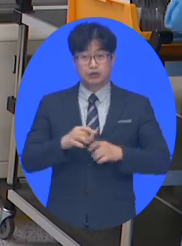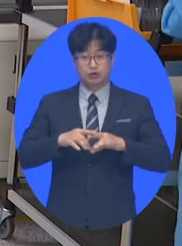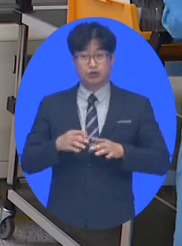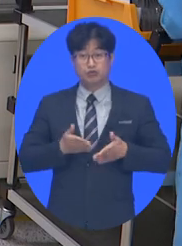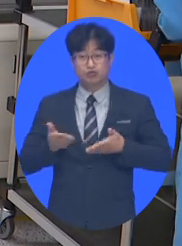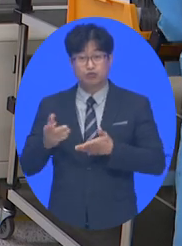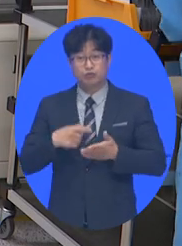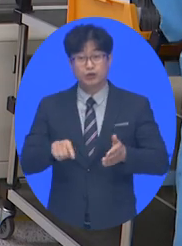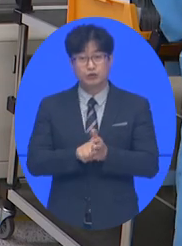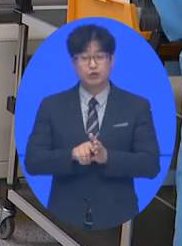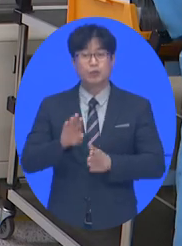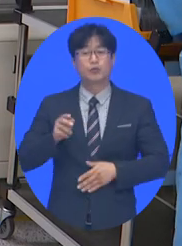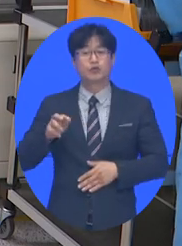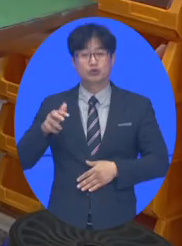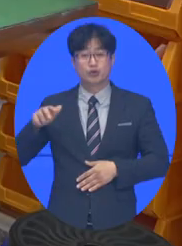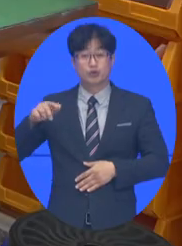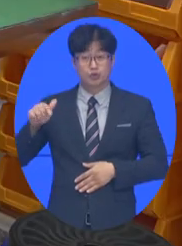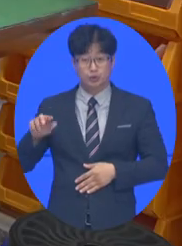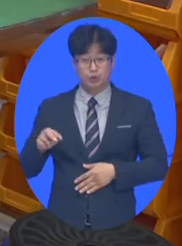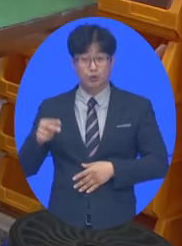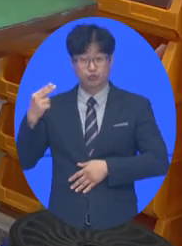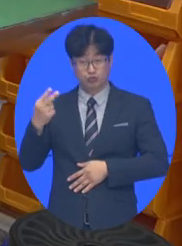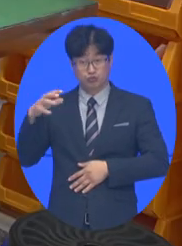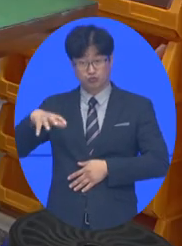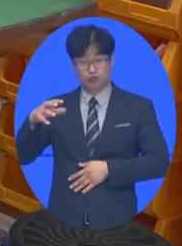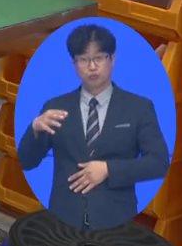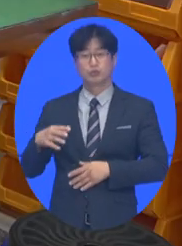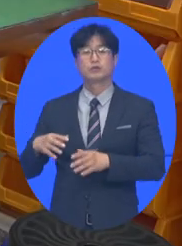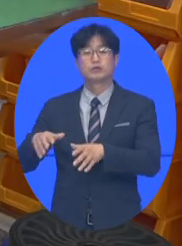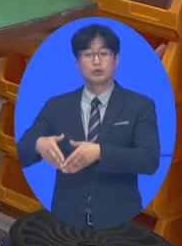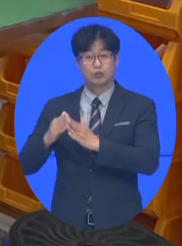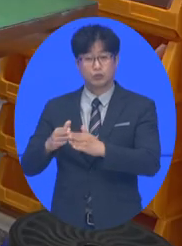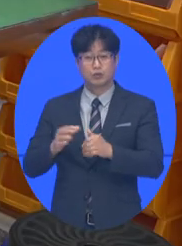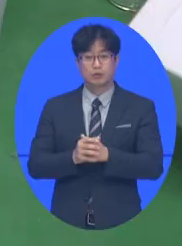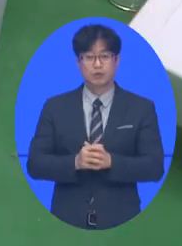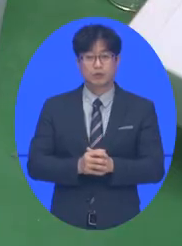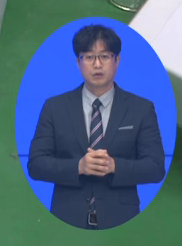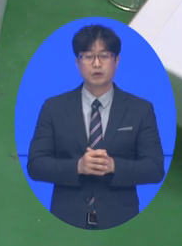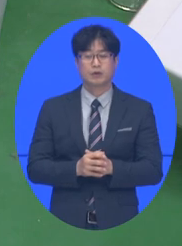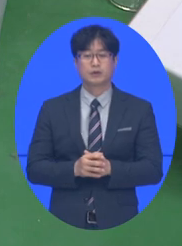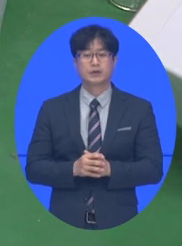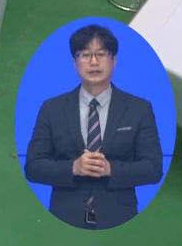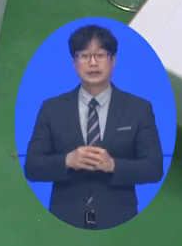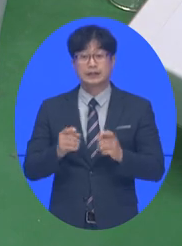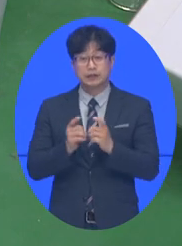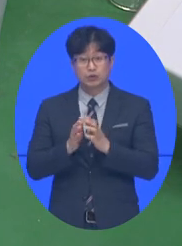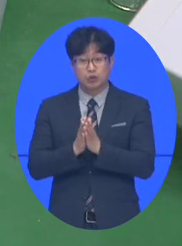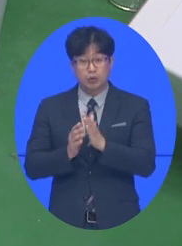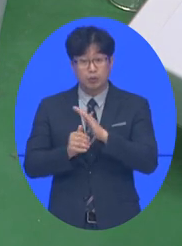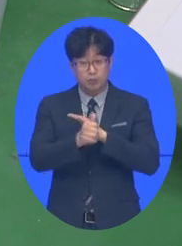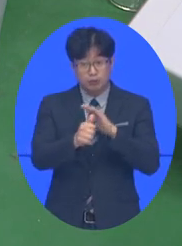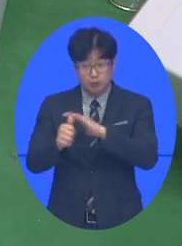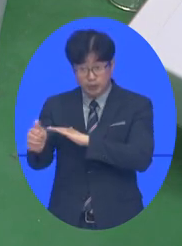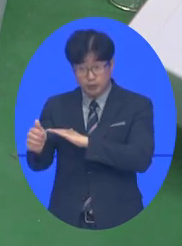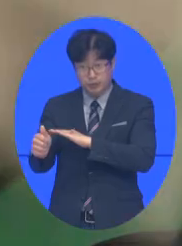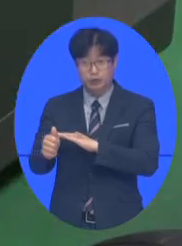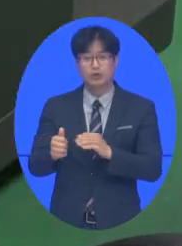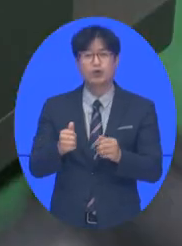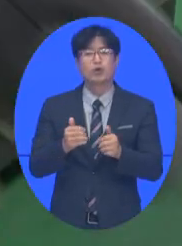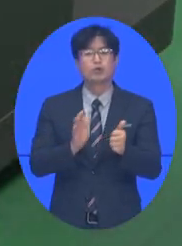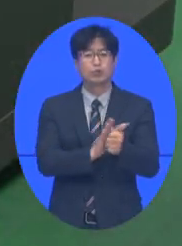안정적인 전력 공급을 위해 변전소 2개를 여주에 신설하기로 하고 기재부 소유 국유지 매입을 위해 직접 찾아가 협조를 구하는